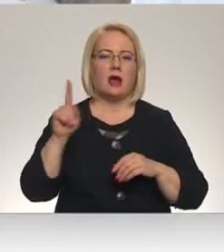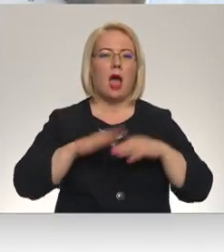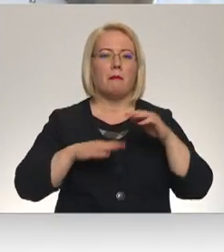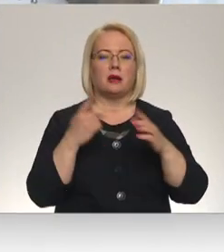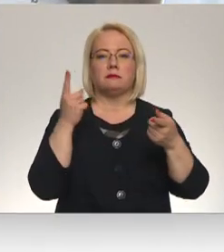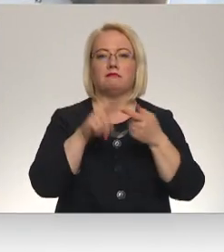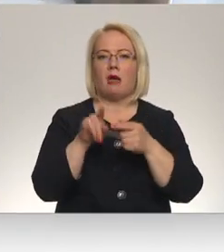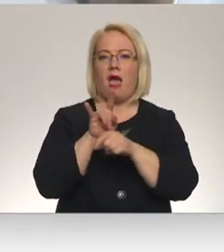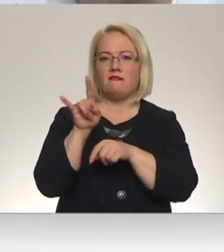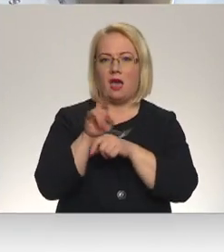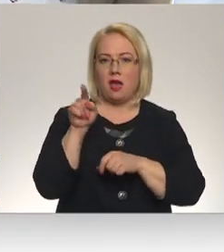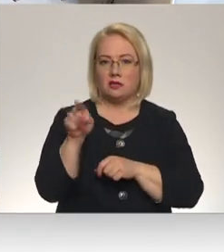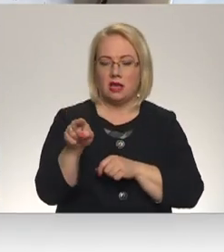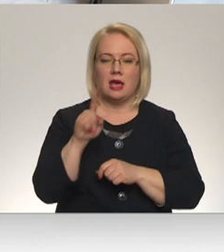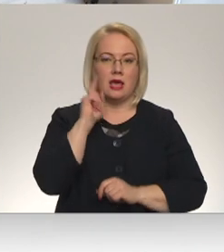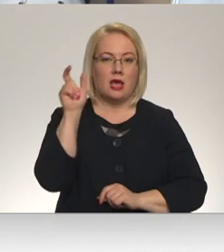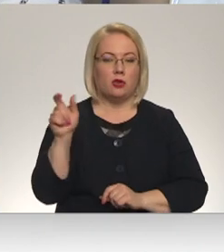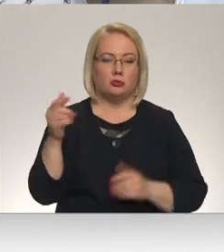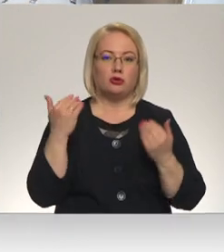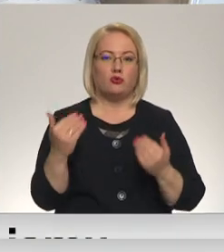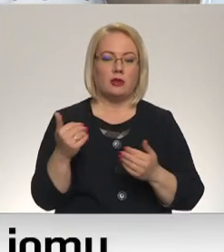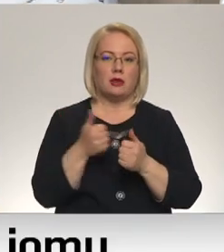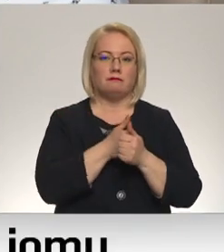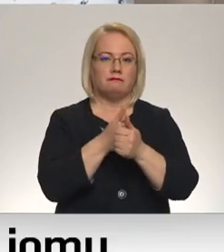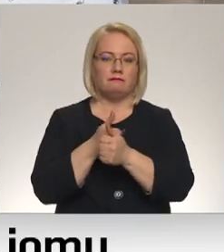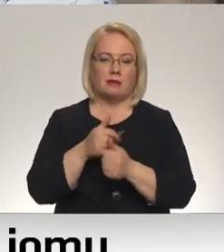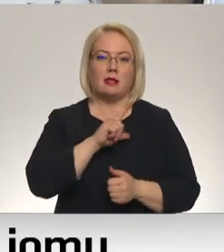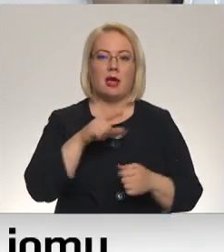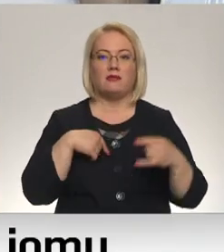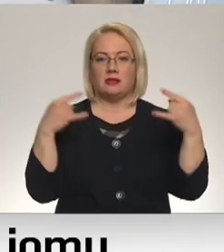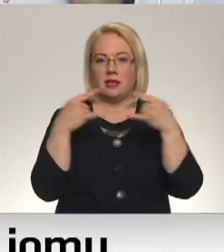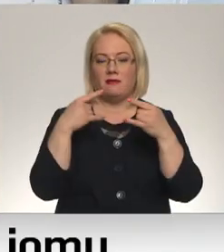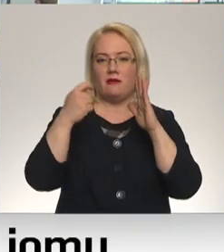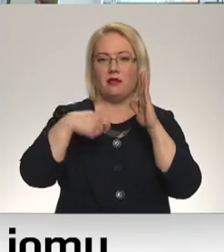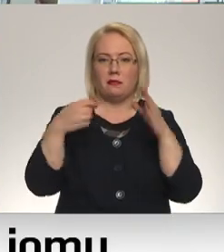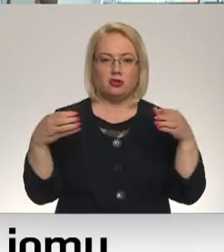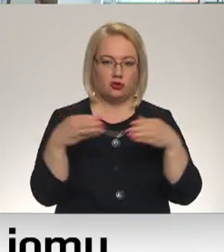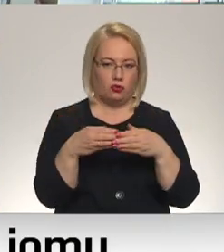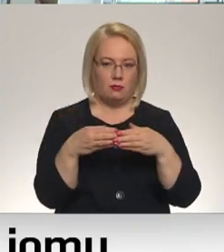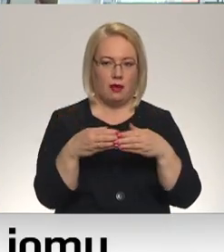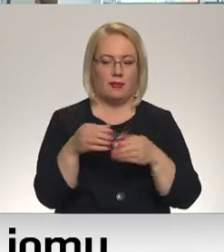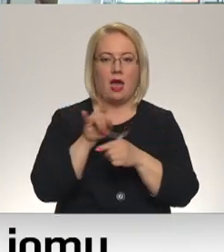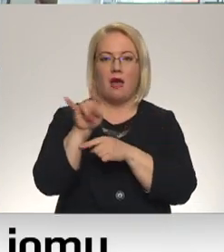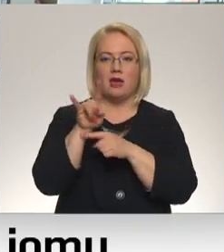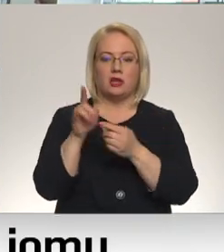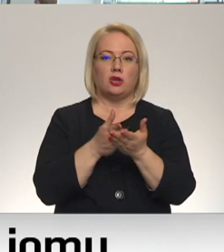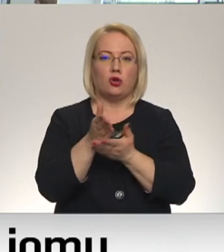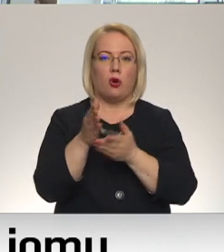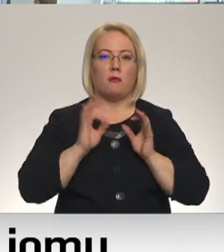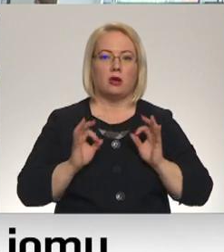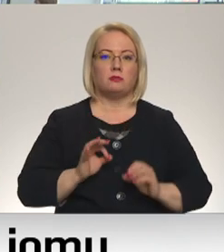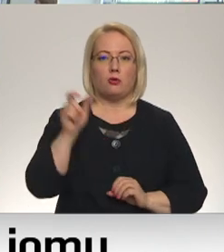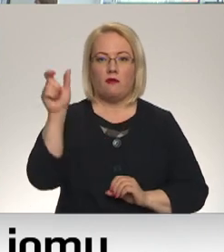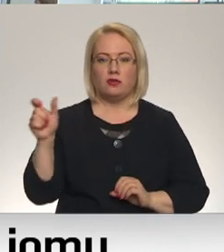kas saistās ar aviāciju. Šiem jauniešiem šodien sekojām mēs, Latvijas televīzijas filmēšanas grupa. Aviācijas jomas profesionāļiem